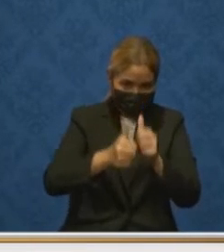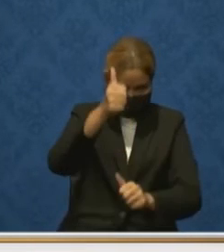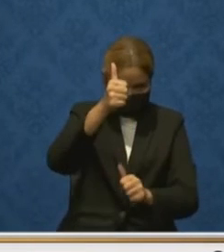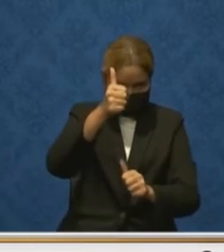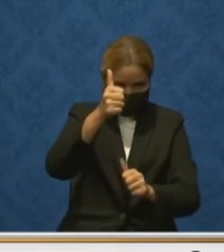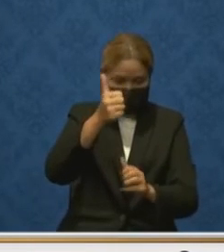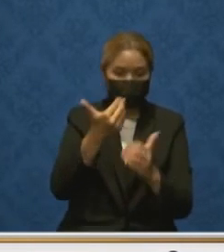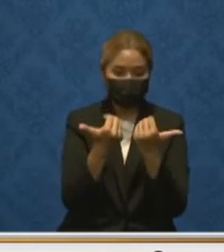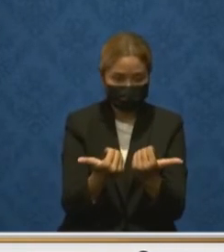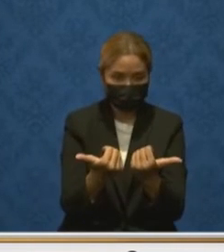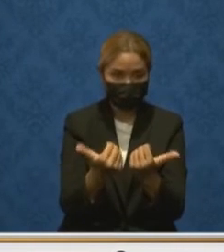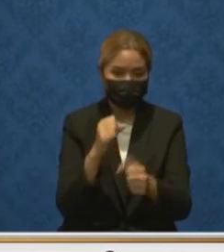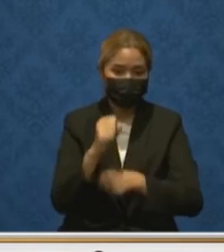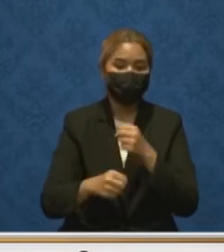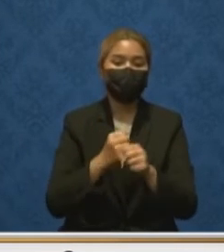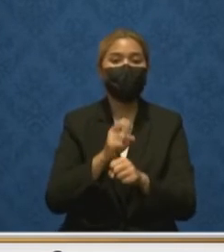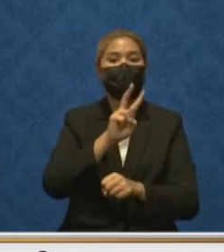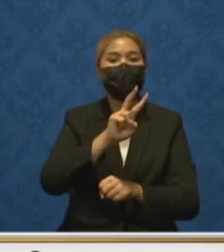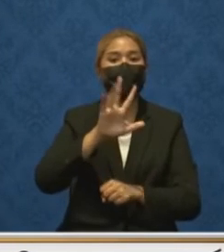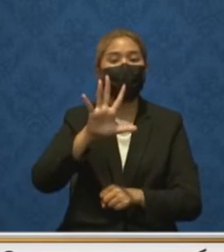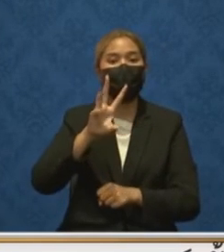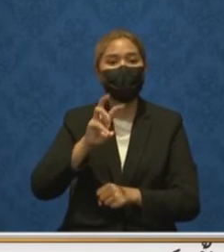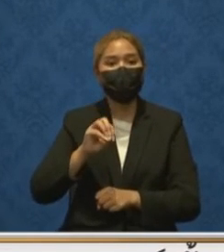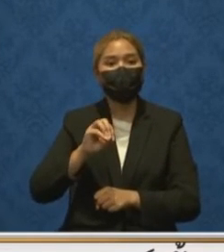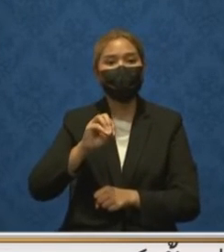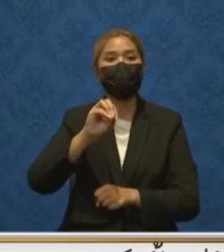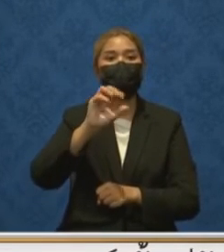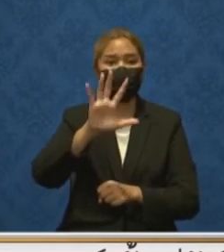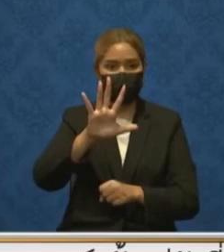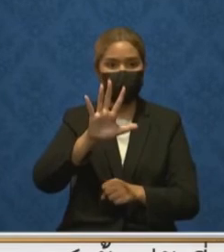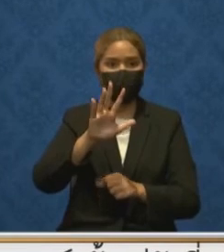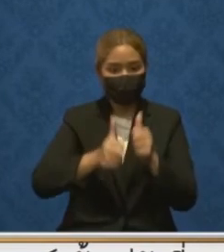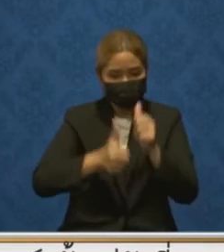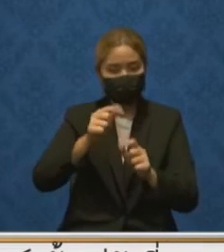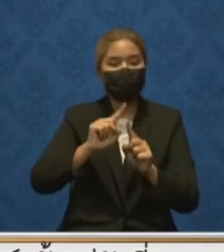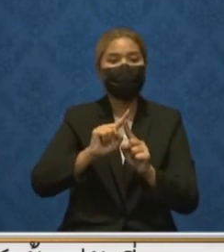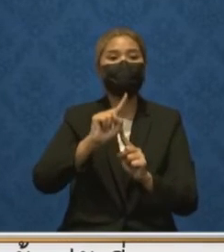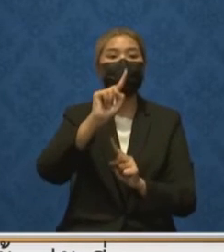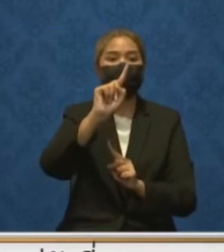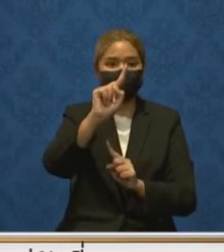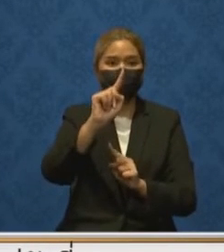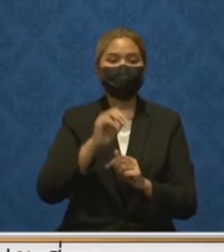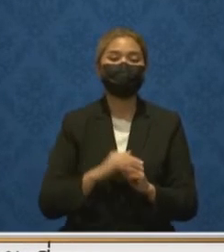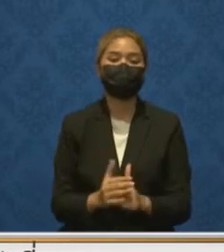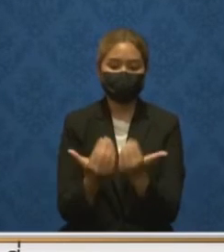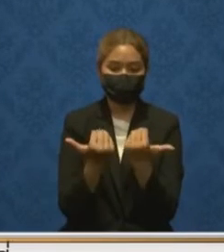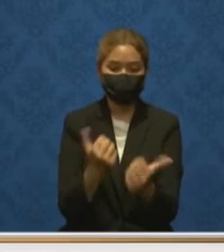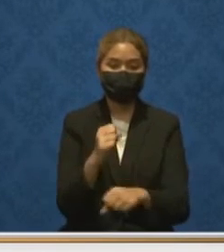ปี เราก็ได้แช้มข้าวโลกและที่เป็ข่าวดอย่างยิ่งก็คือ ปีนี้